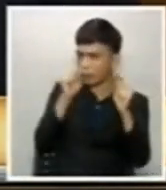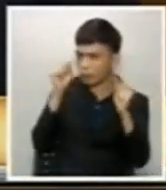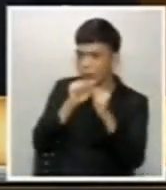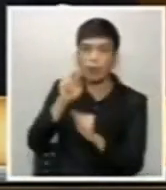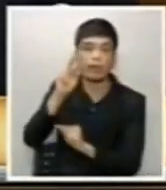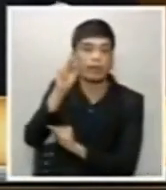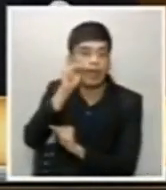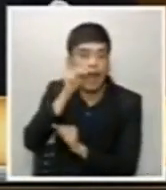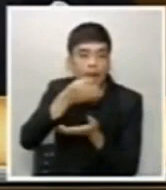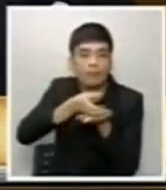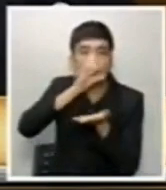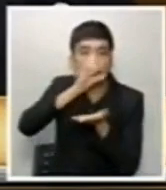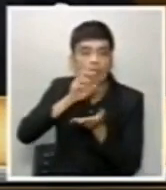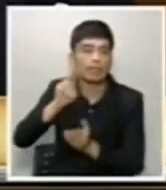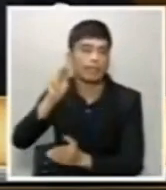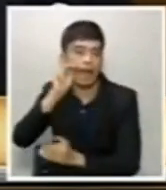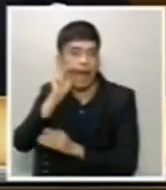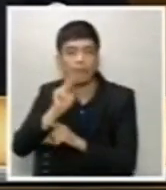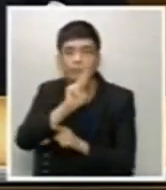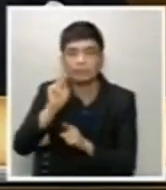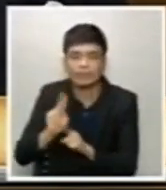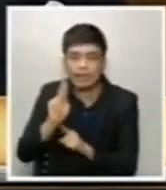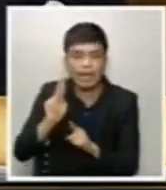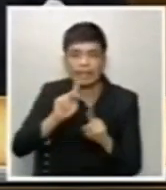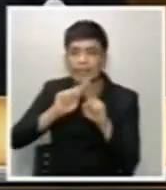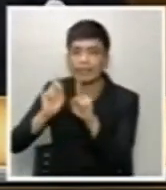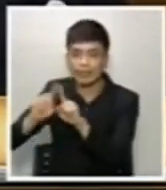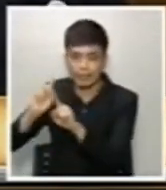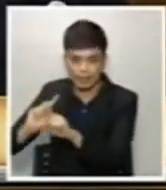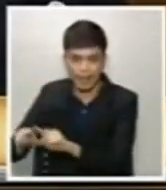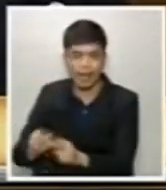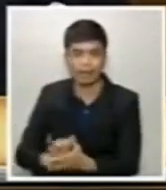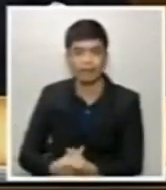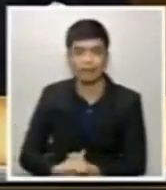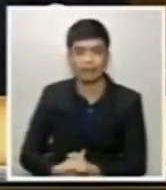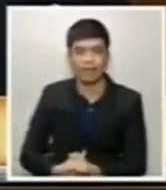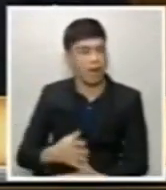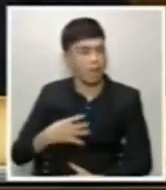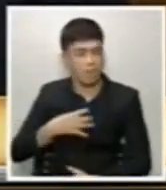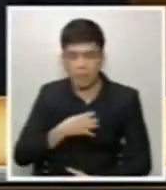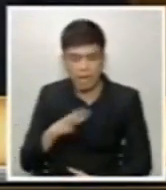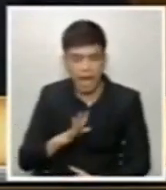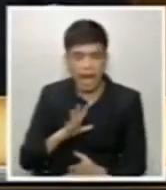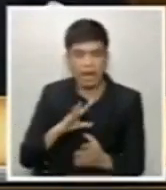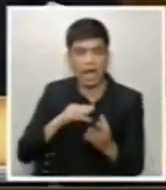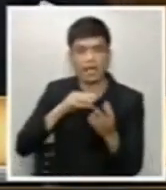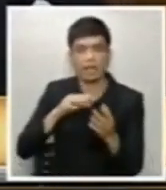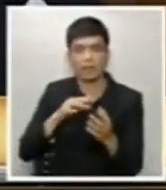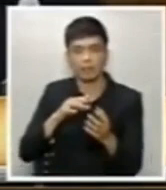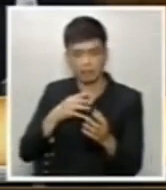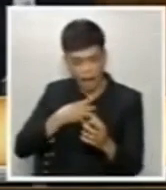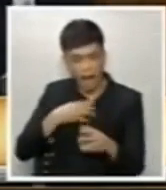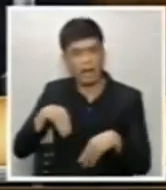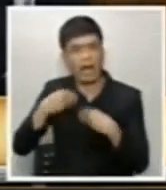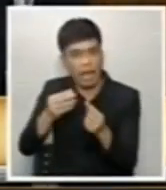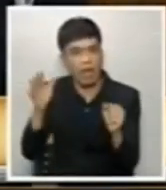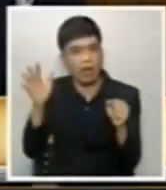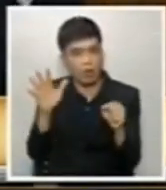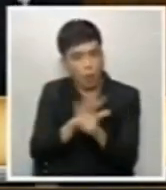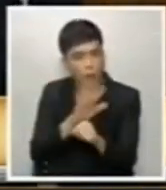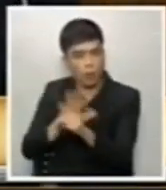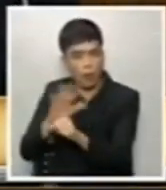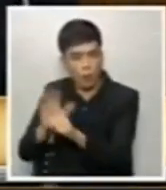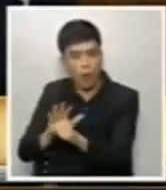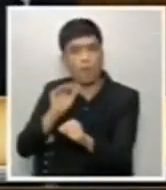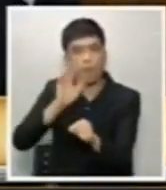แล้วก็ยืนยันนะครับว่าในส่วนของน้ำอุปโภคและบริโภคเนี่ยเราจะไม่ให้มีการขาดแคลนอย่างเด็ดขาดนะฮะในทุกพื้นที่นะครับผ